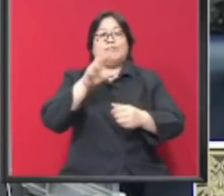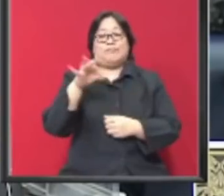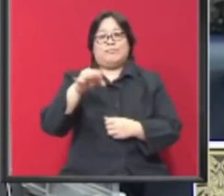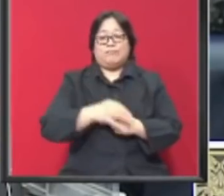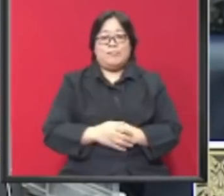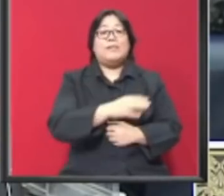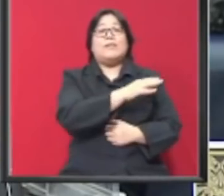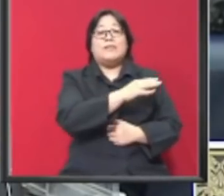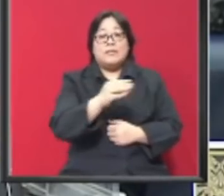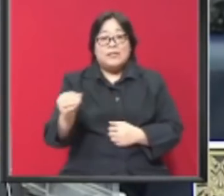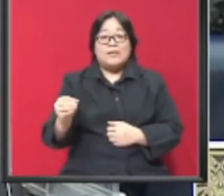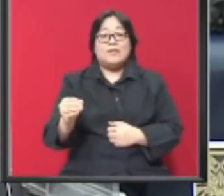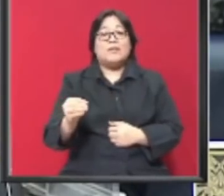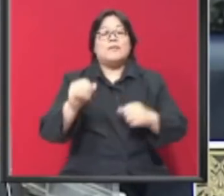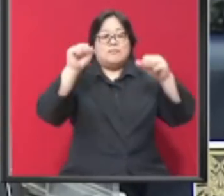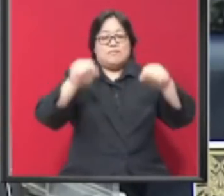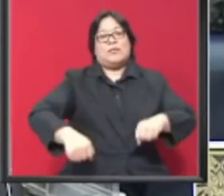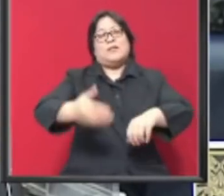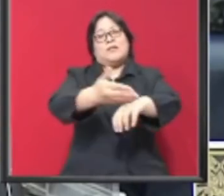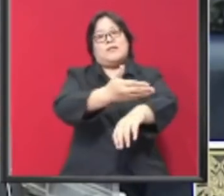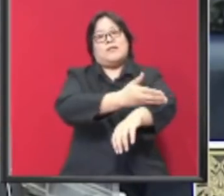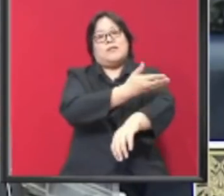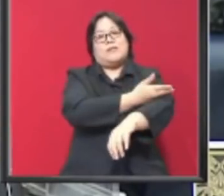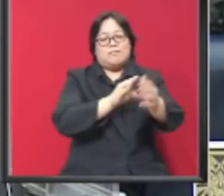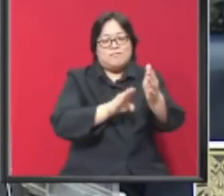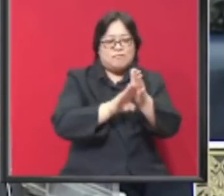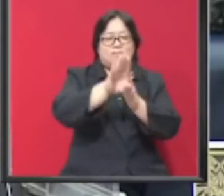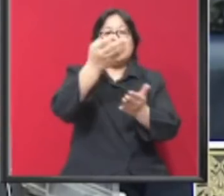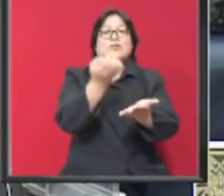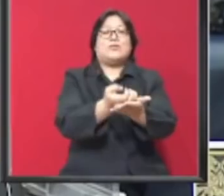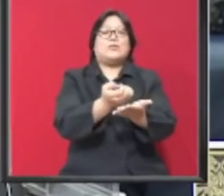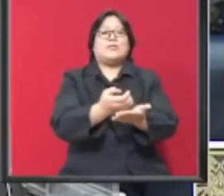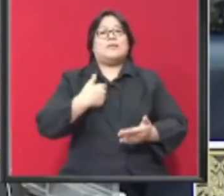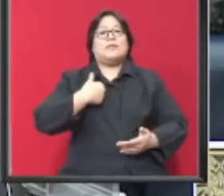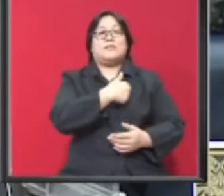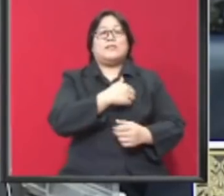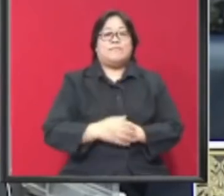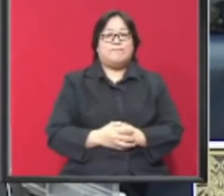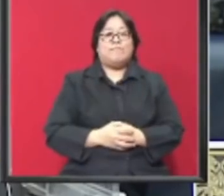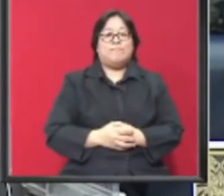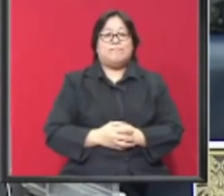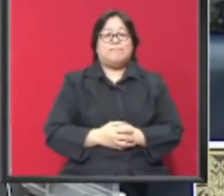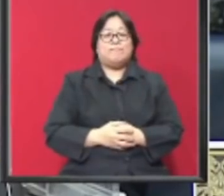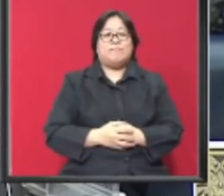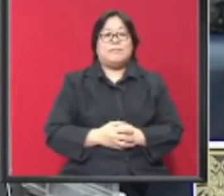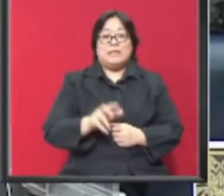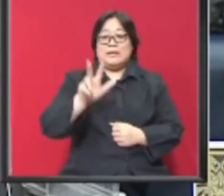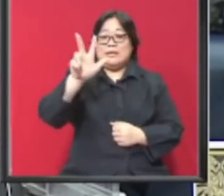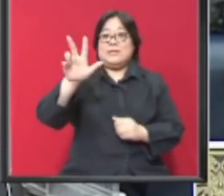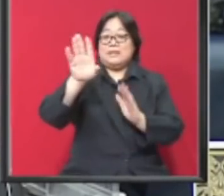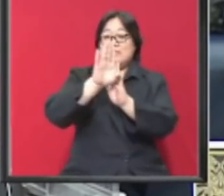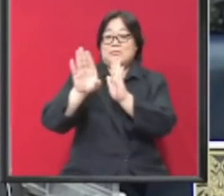dan dengan itu memperbaiki ekonomi kita membutuhkan tiga